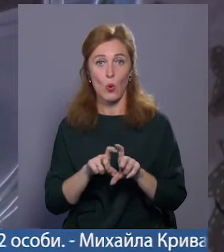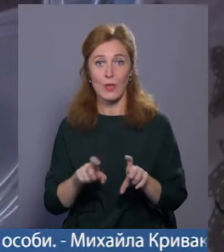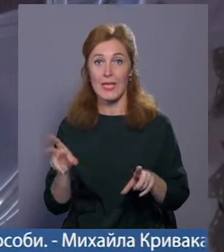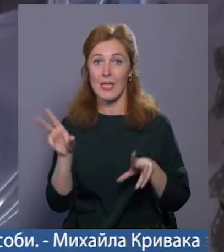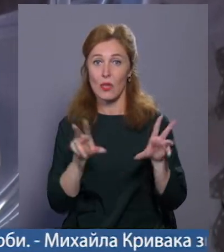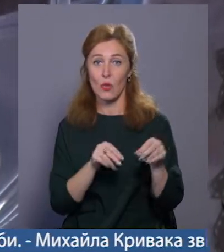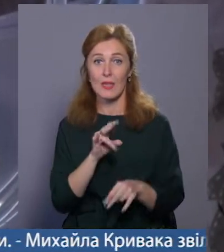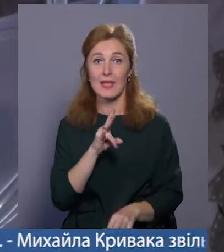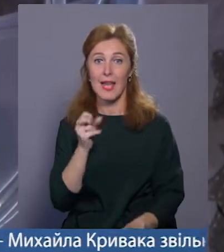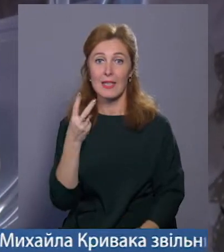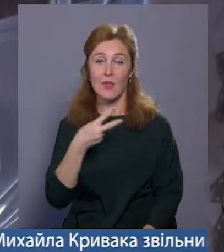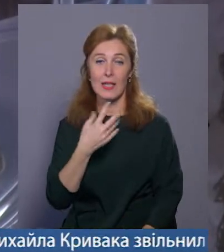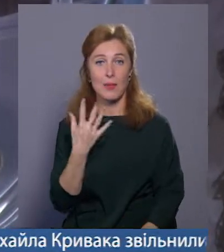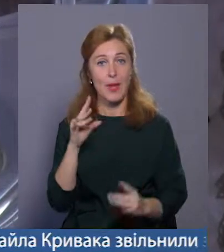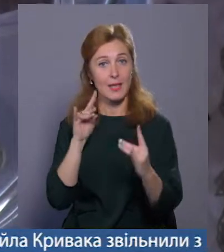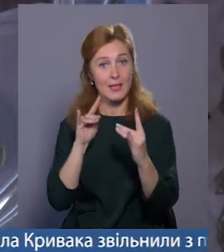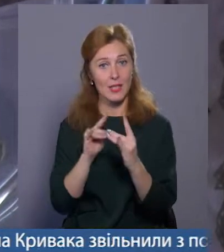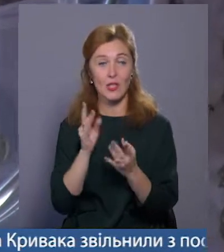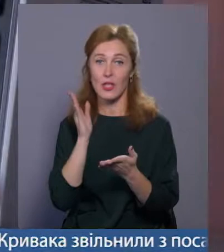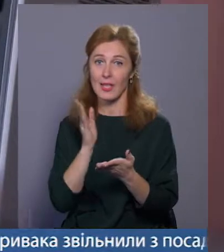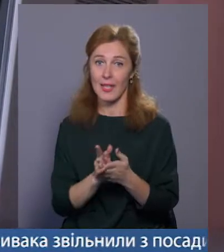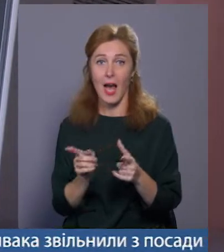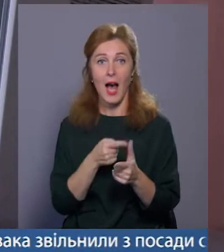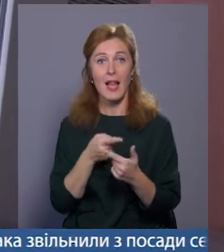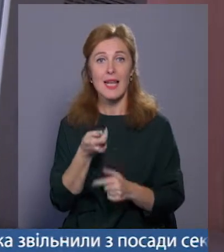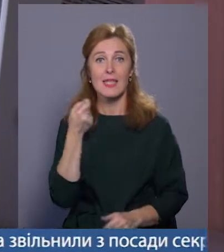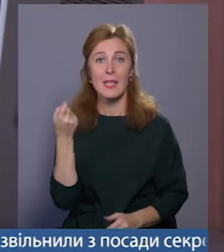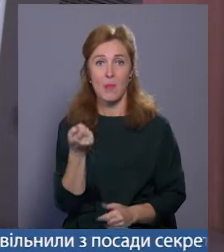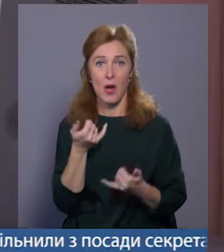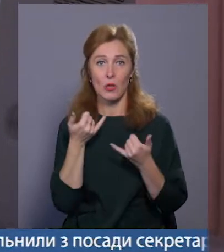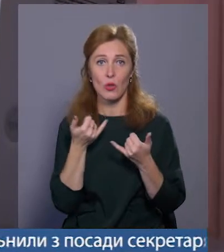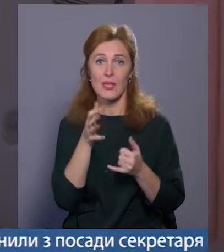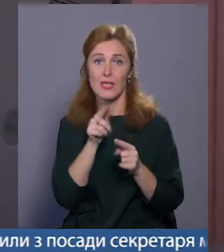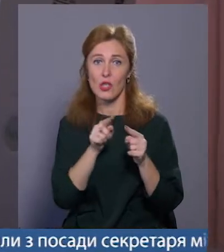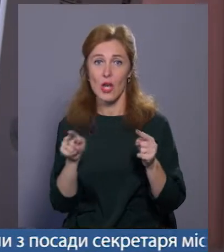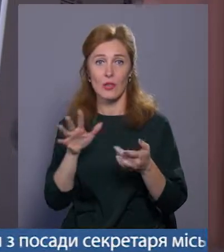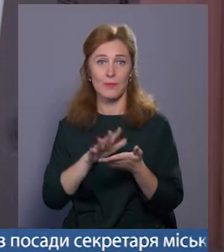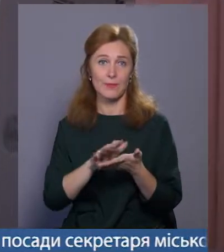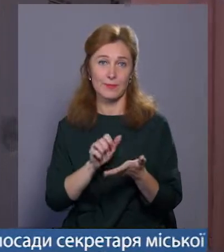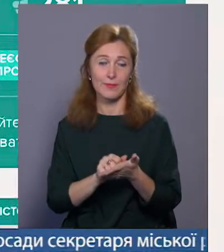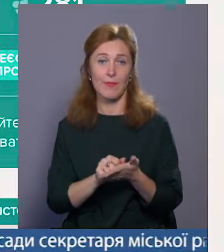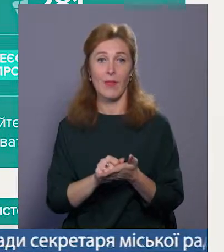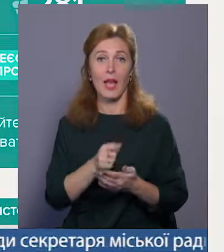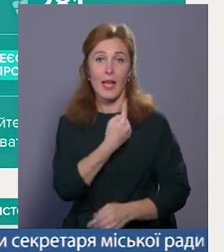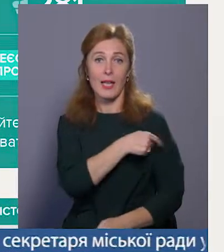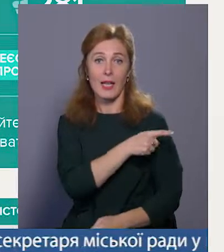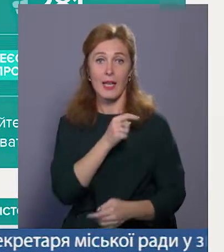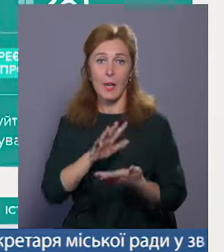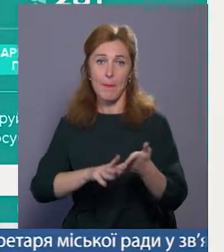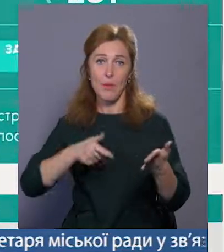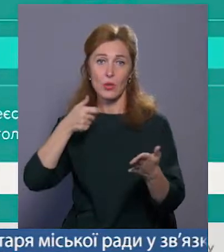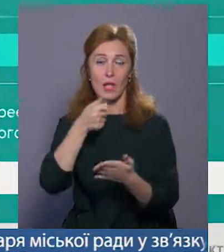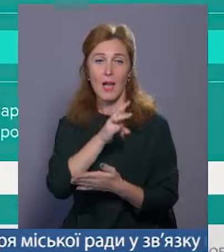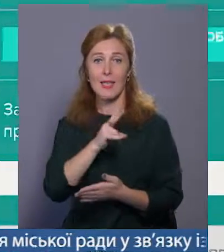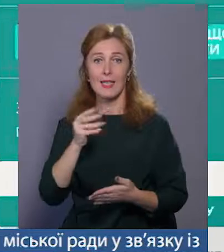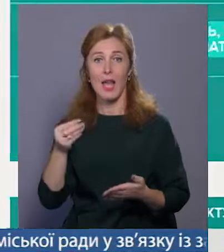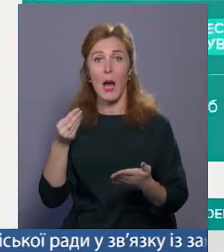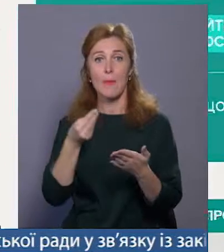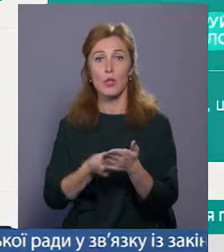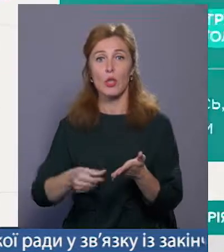25 ліжок, є, але його замало і воно з часом виходить із ладу. Тому лікарі вирішили податися на бюджет участі одразу з двома